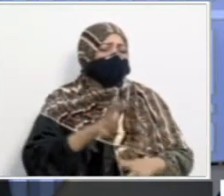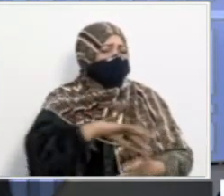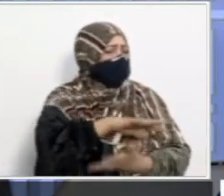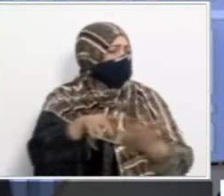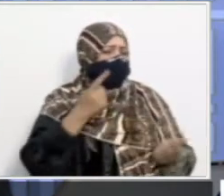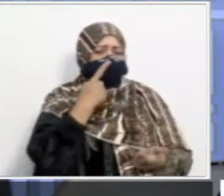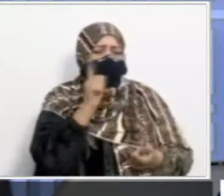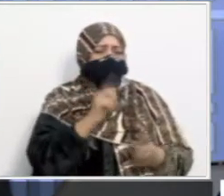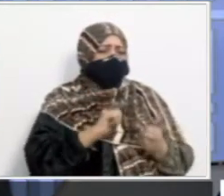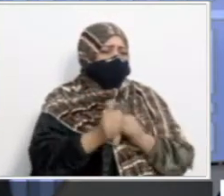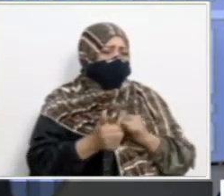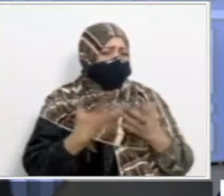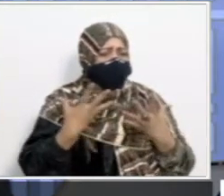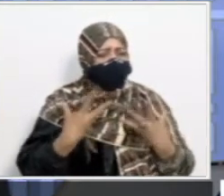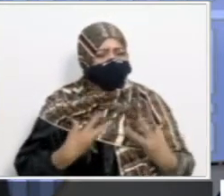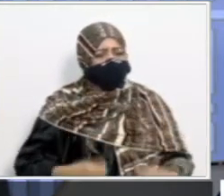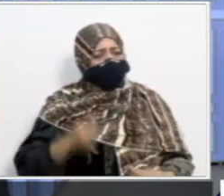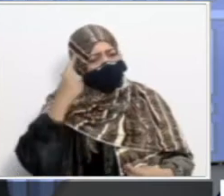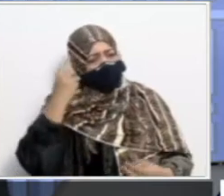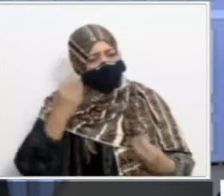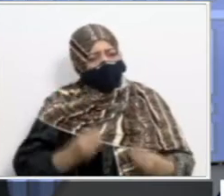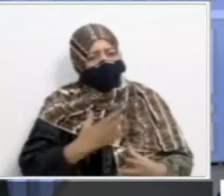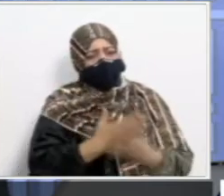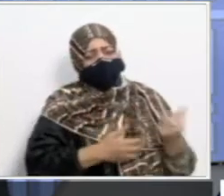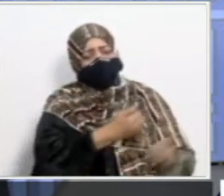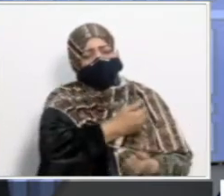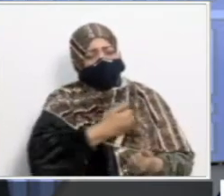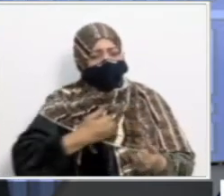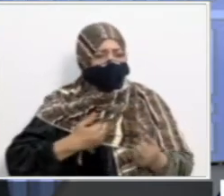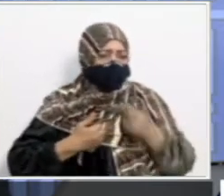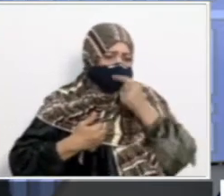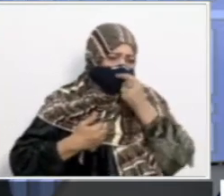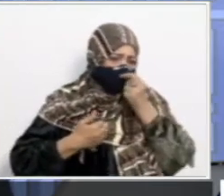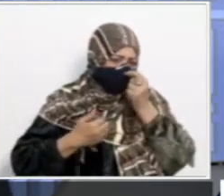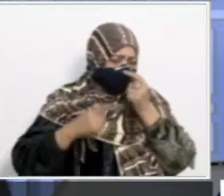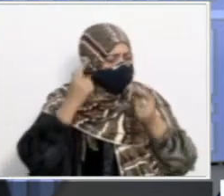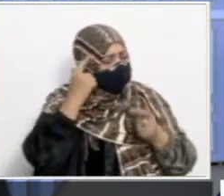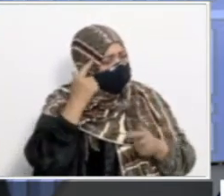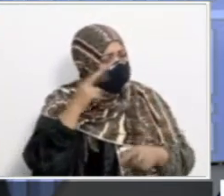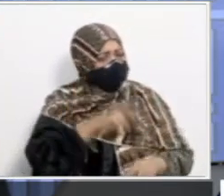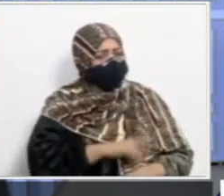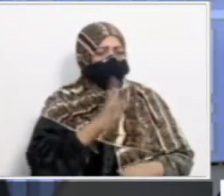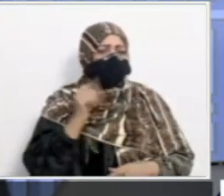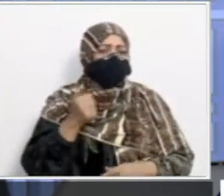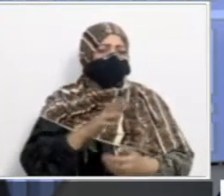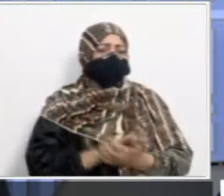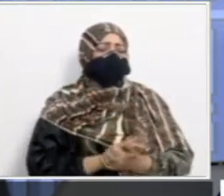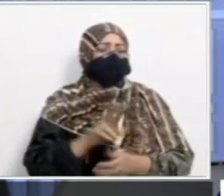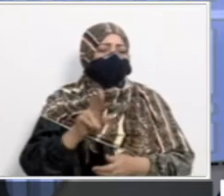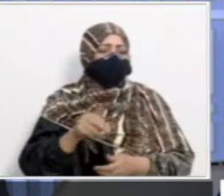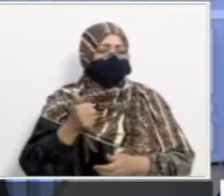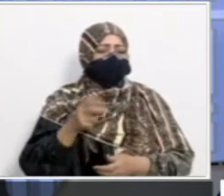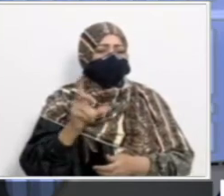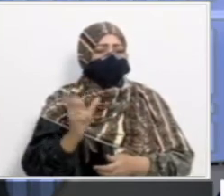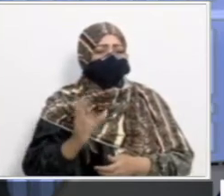ابنتهم، فهذا يتوقف على الحال يا أخ أحمد. الأخت أماني من بنغازي تقول عندي وسواس قهري